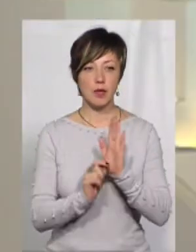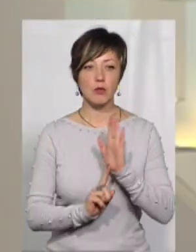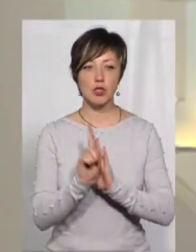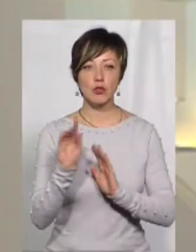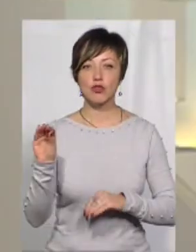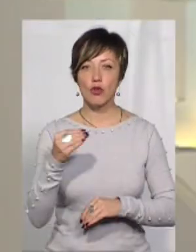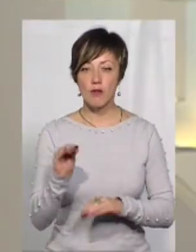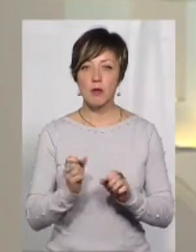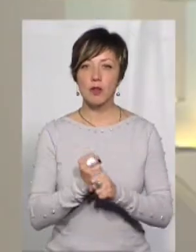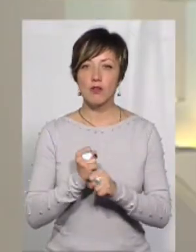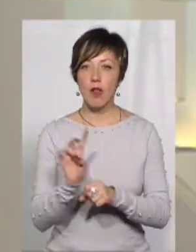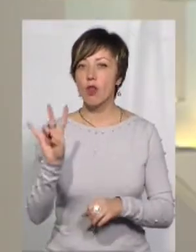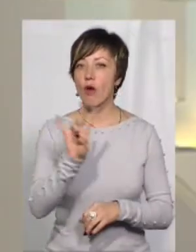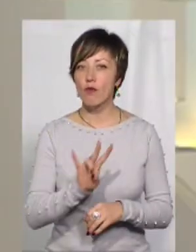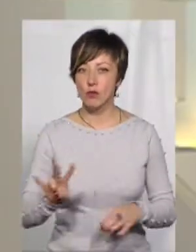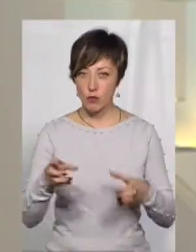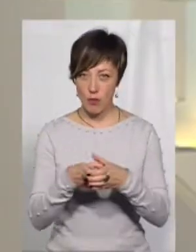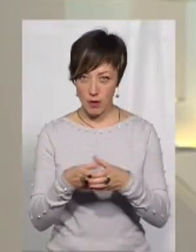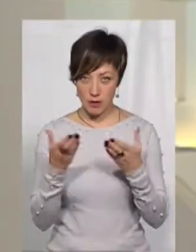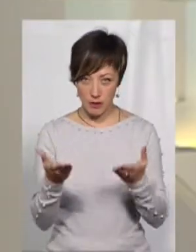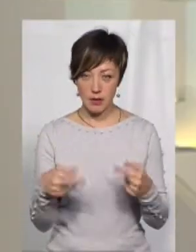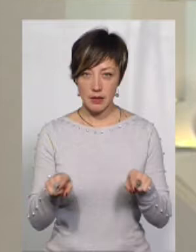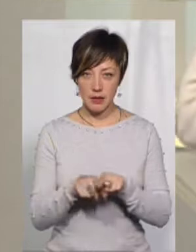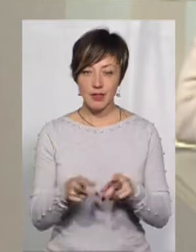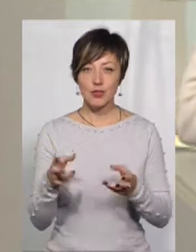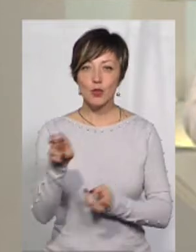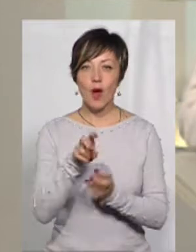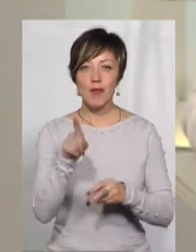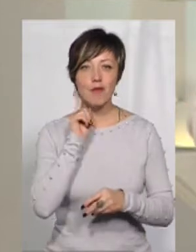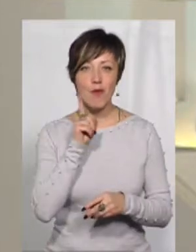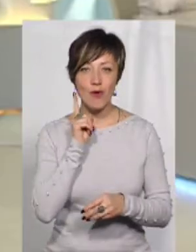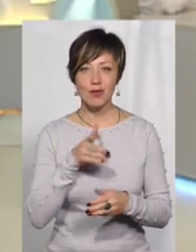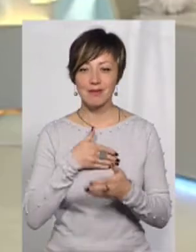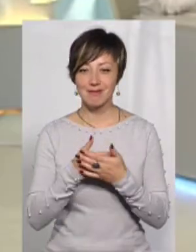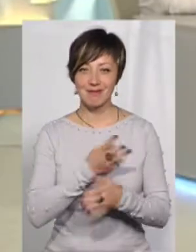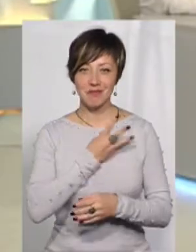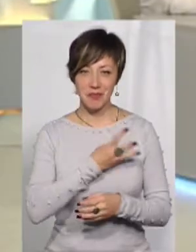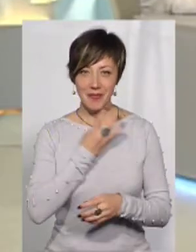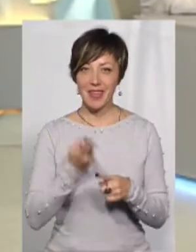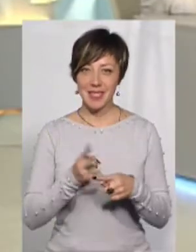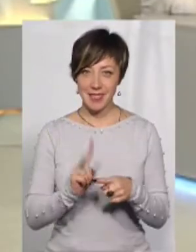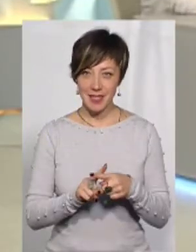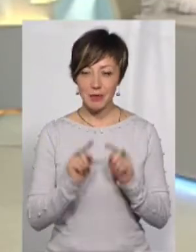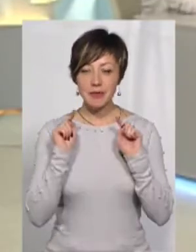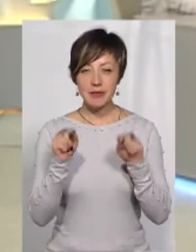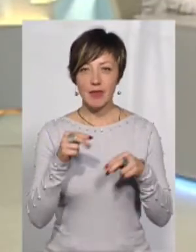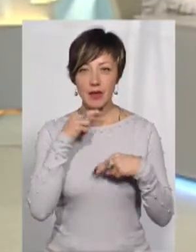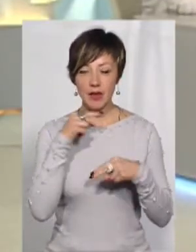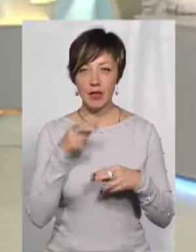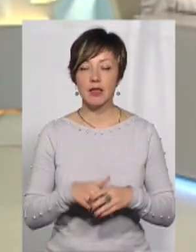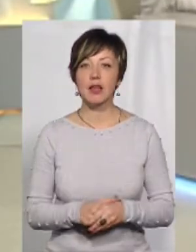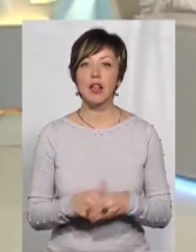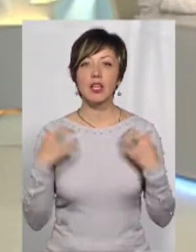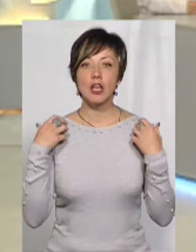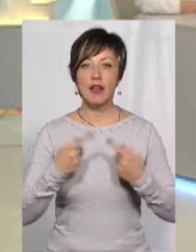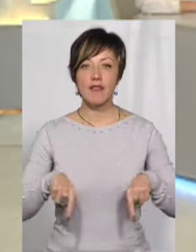на початку жовтня працювали у Новоушицькій громаді, пані Алло, так? Шукали там молодь, в якої горять очі, це зацитувала. І